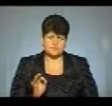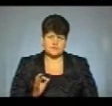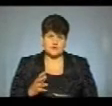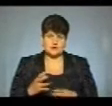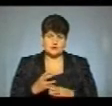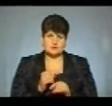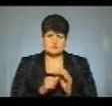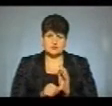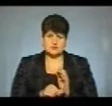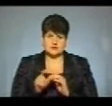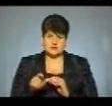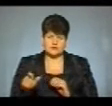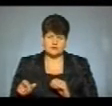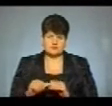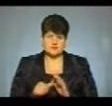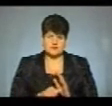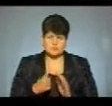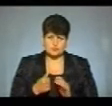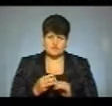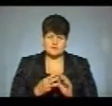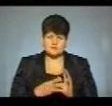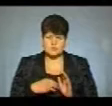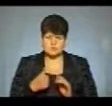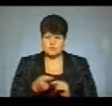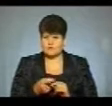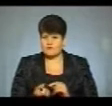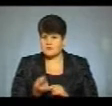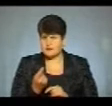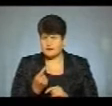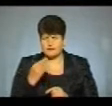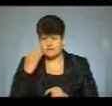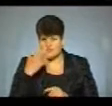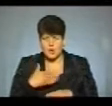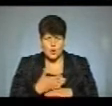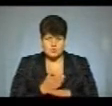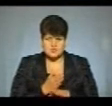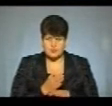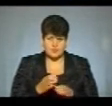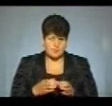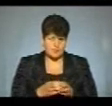скоротив на 60 чоловік, да, в 16-му році. Потім в 18-му в нього виникає ідея розділити департамент